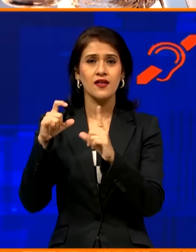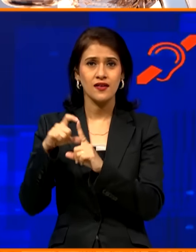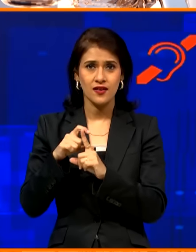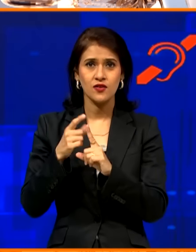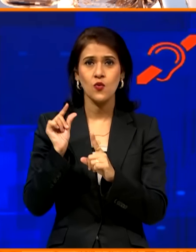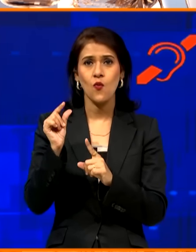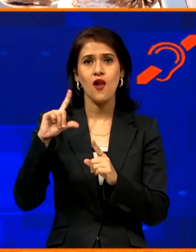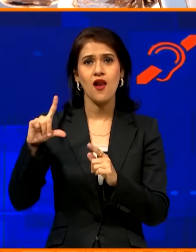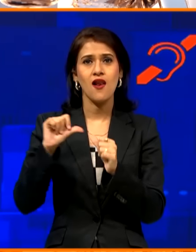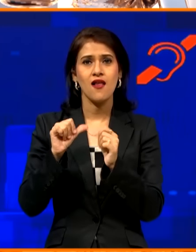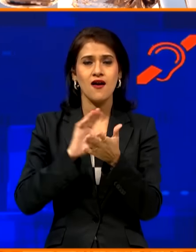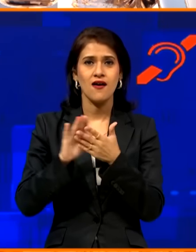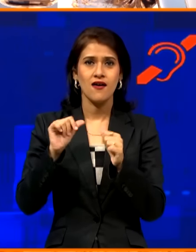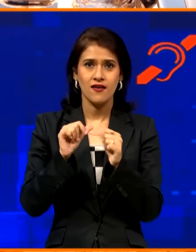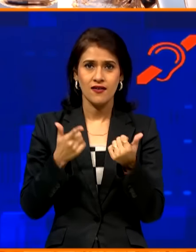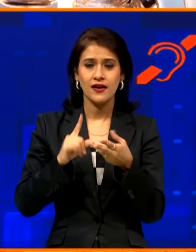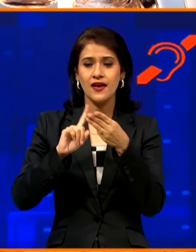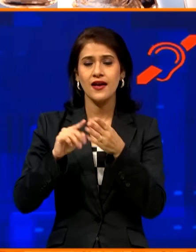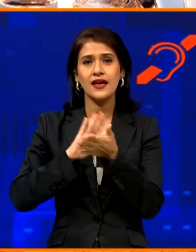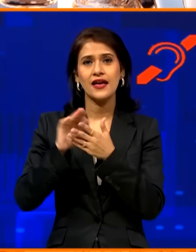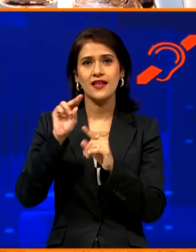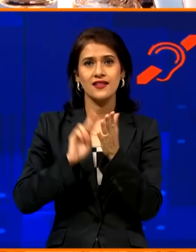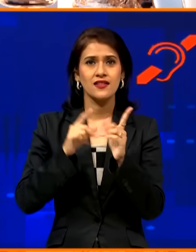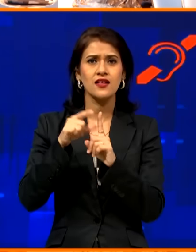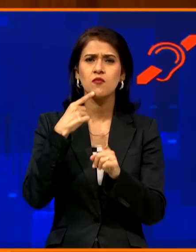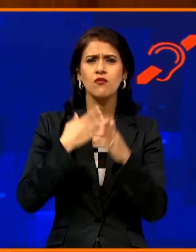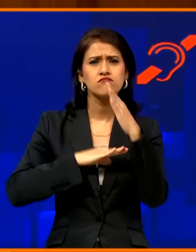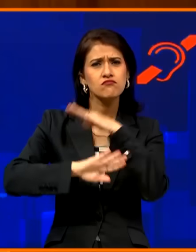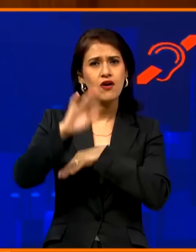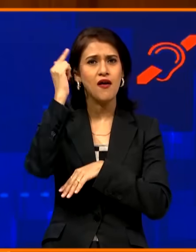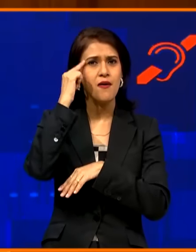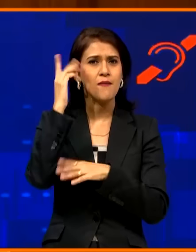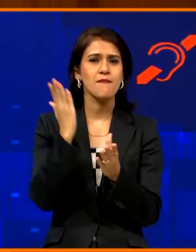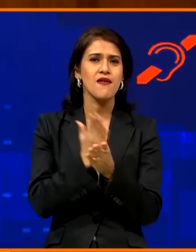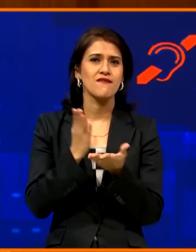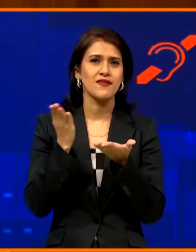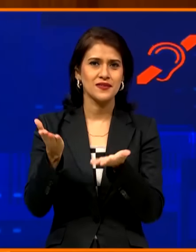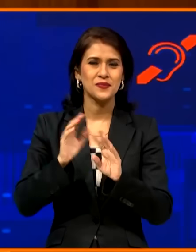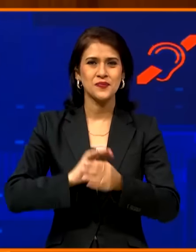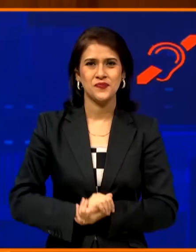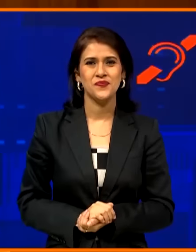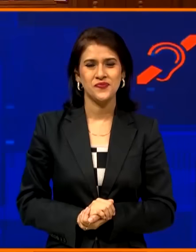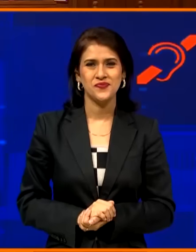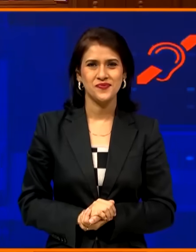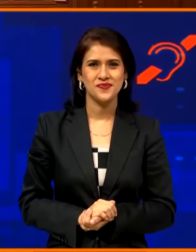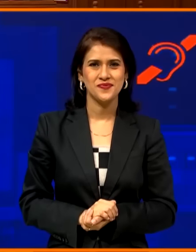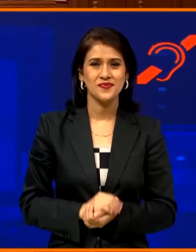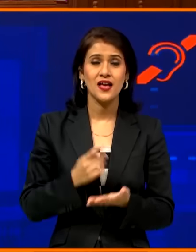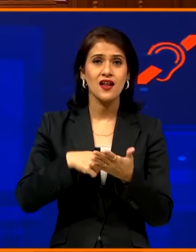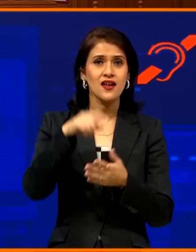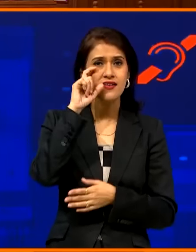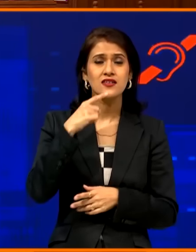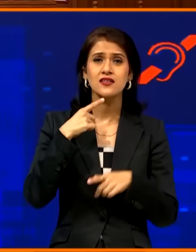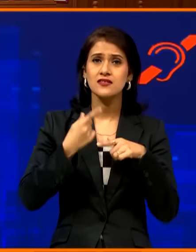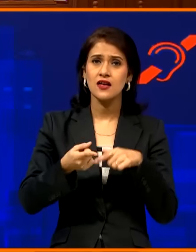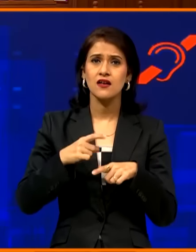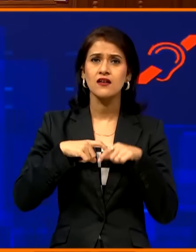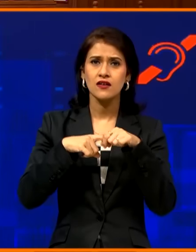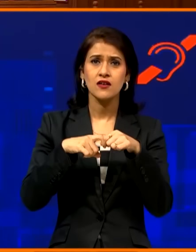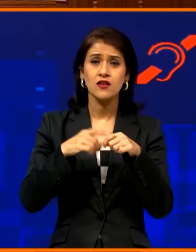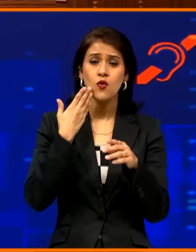है कि इनकी सोच दकियानूसी है म साहब यह बात सही है कि जमीत उलमा हिंद